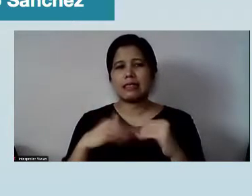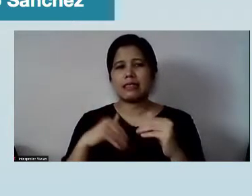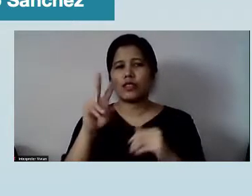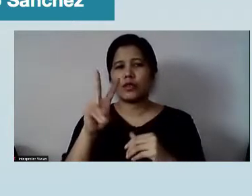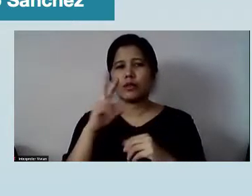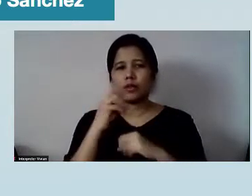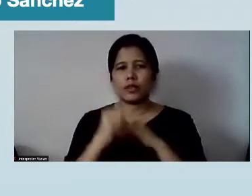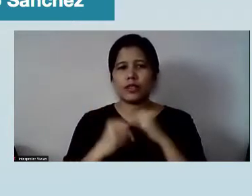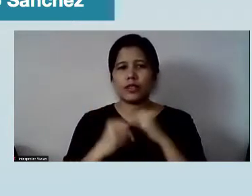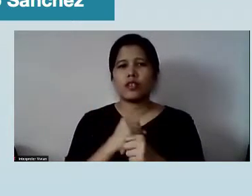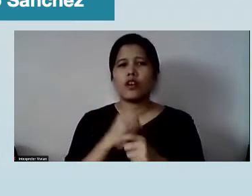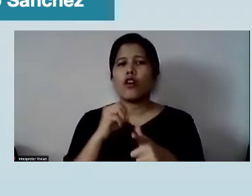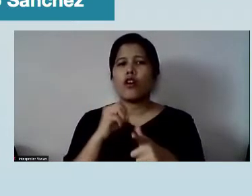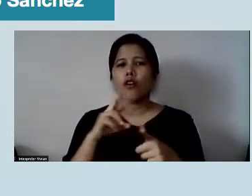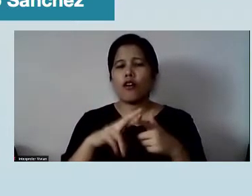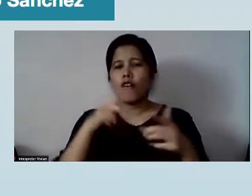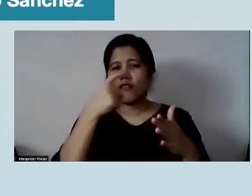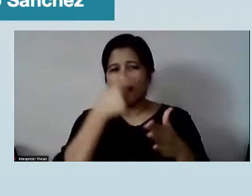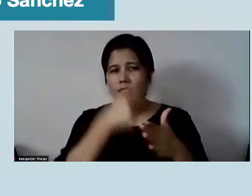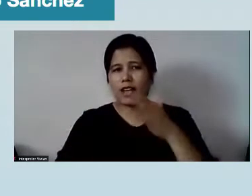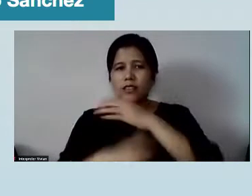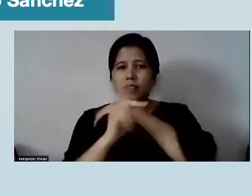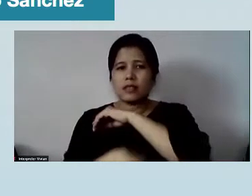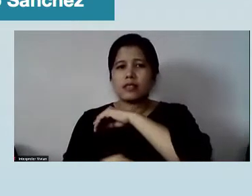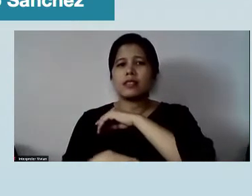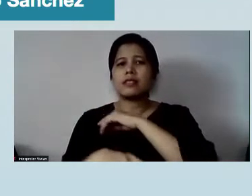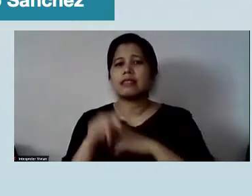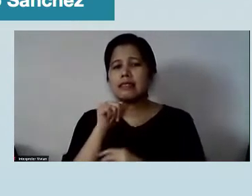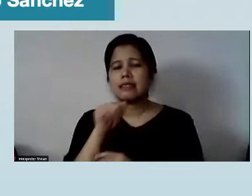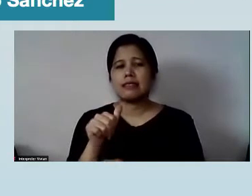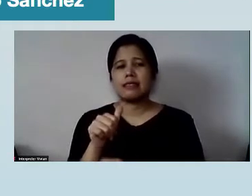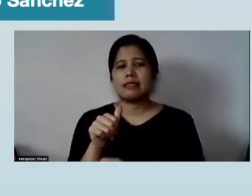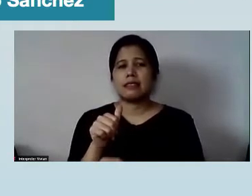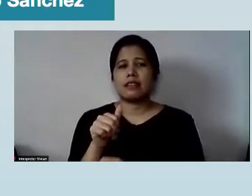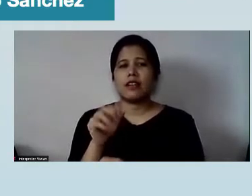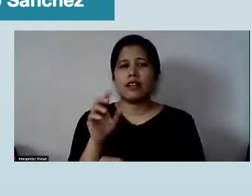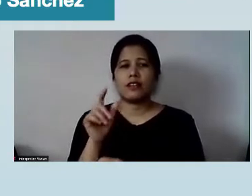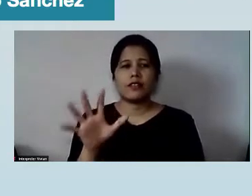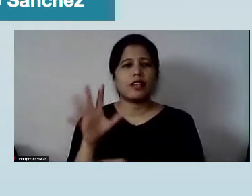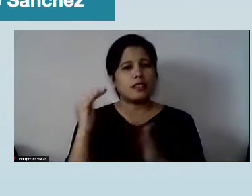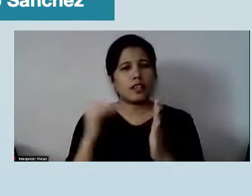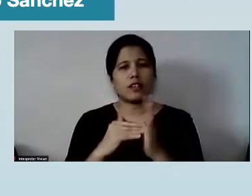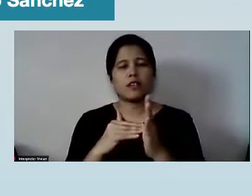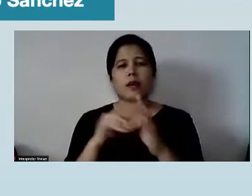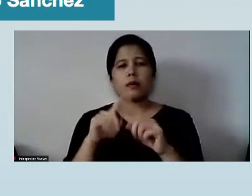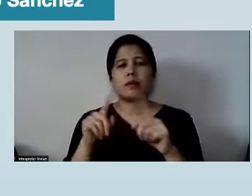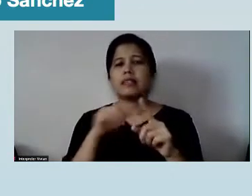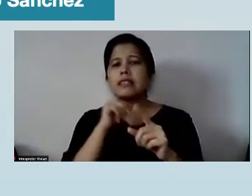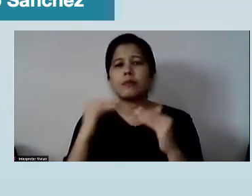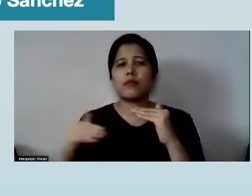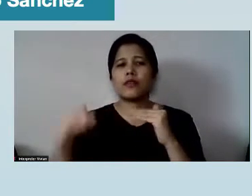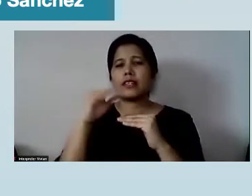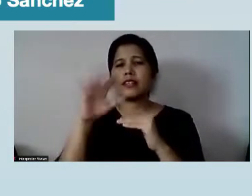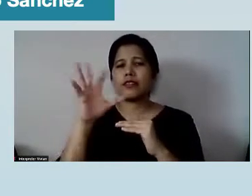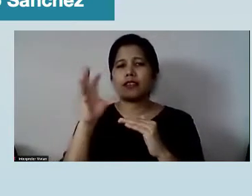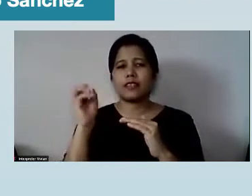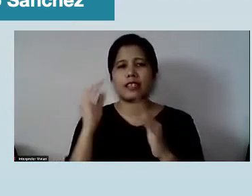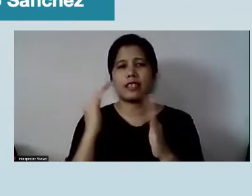than 5,000 but not more than 50,000 pesos or both at the discretion of the court. Kaya